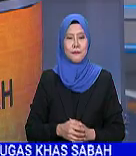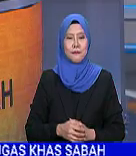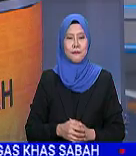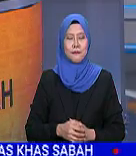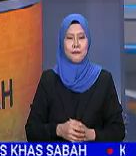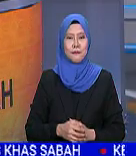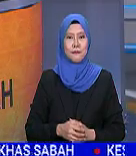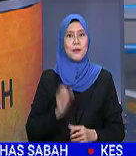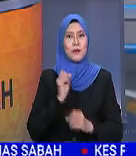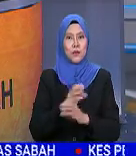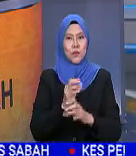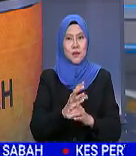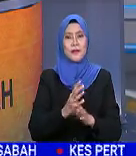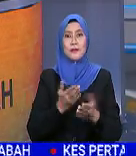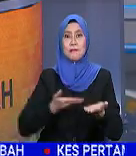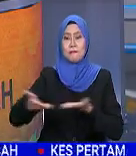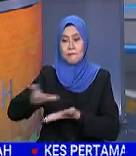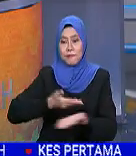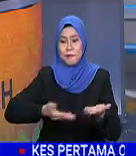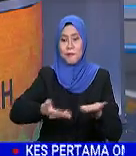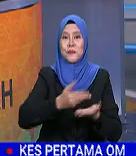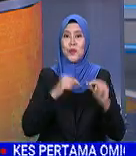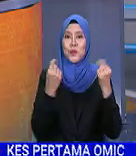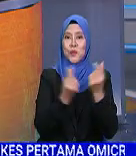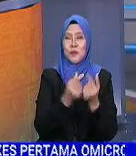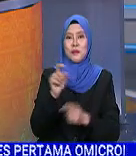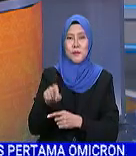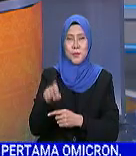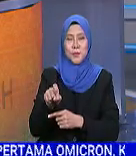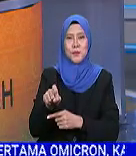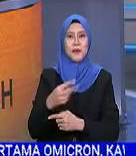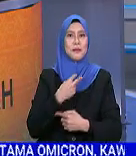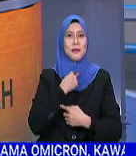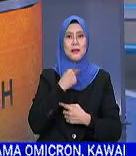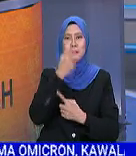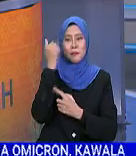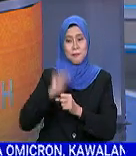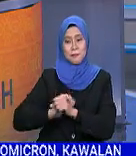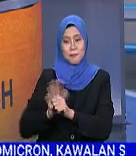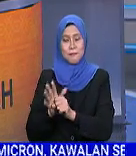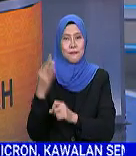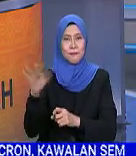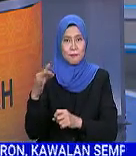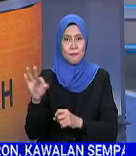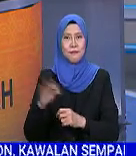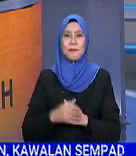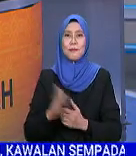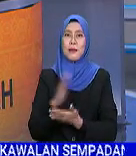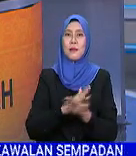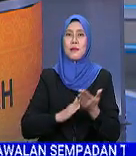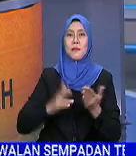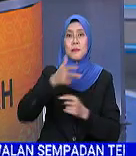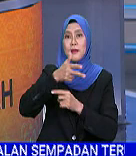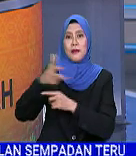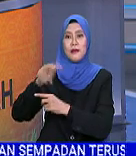Baik, saudara, dalam usaha menyantuni golongan memerlukan terutama yang terjejas akibat pandemik COVID-19, bahagian penyiaran